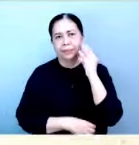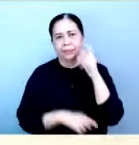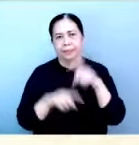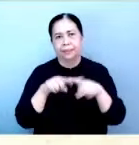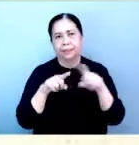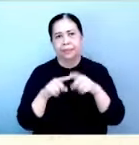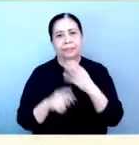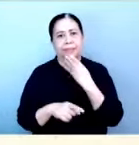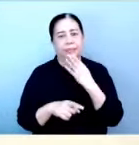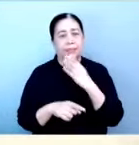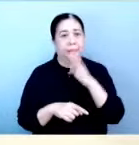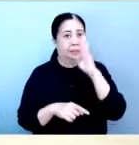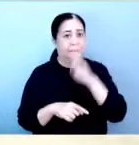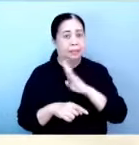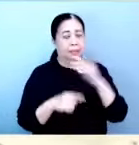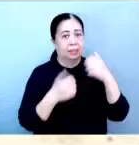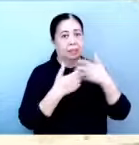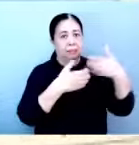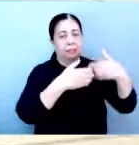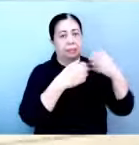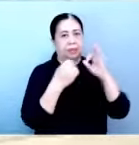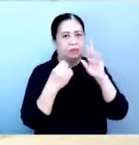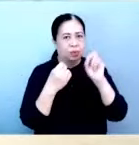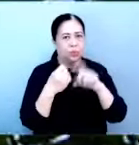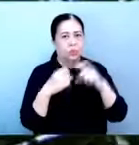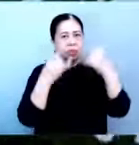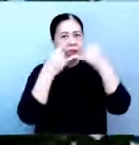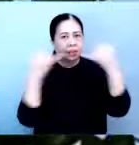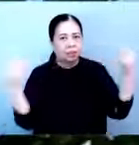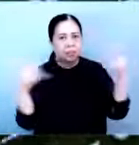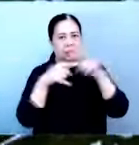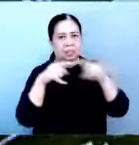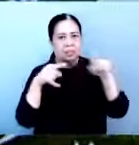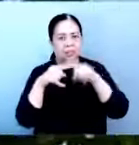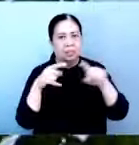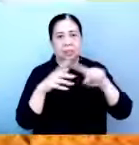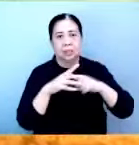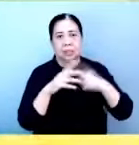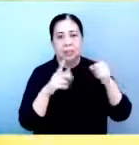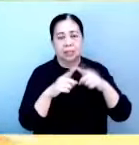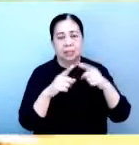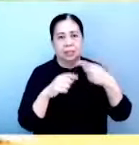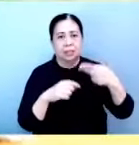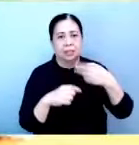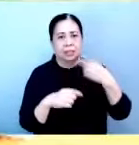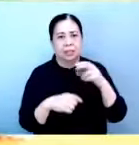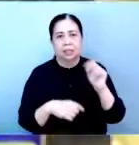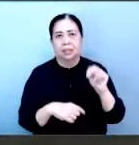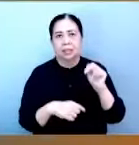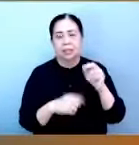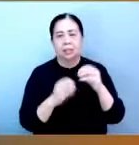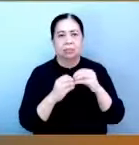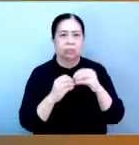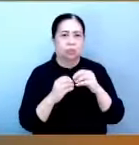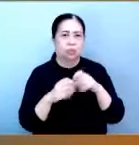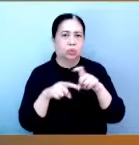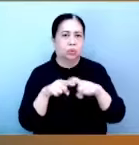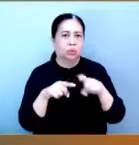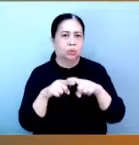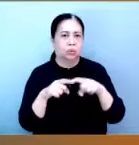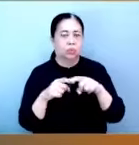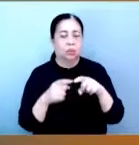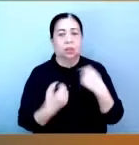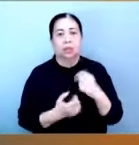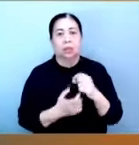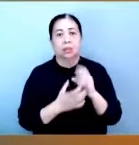nasunog kasi ilang Transformer fuse at kable ng kuryente nag-ugat yan sa pagtaas ng demand sa kuryente ngayong tag-init ang Zamboanga